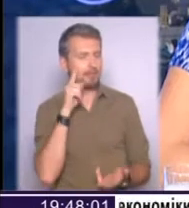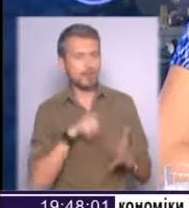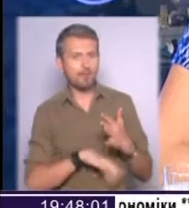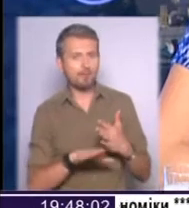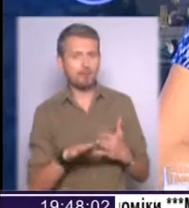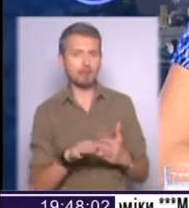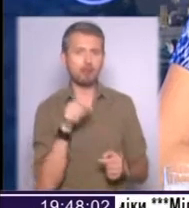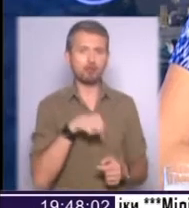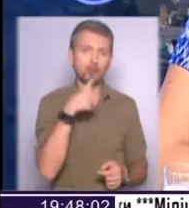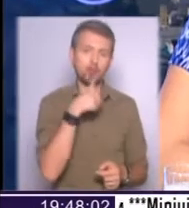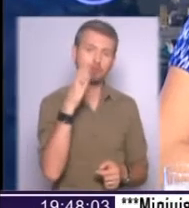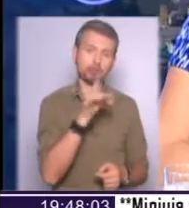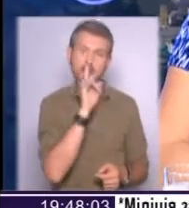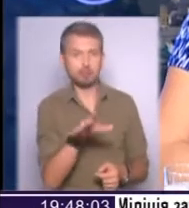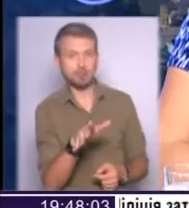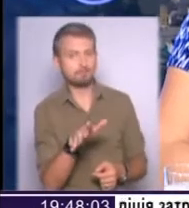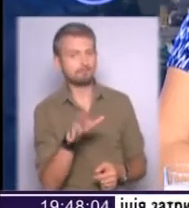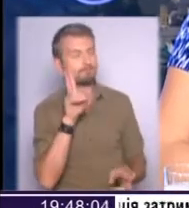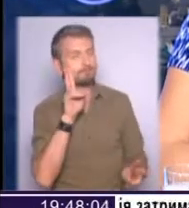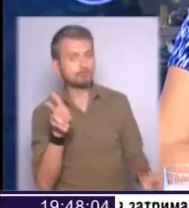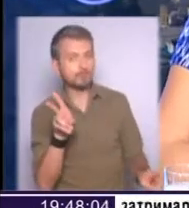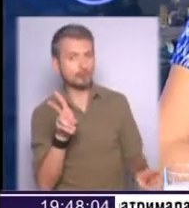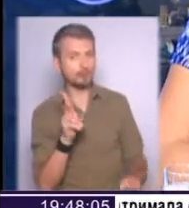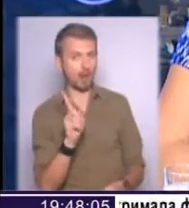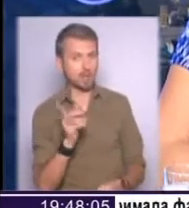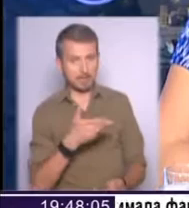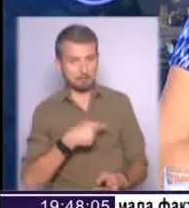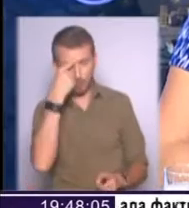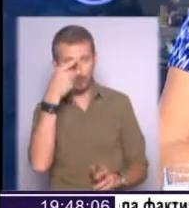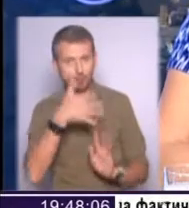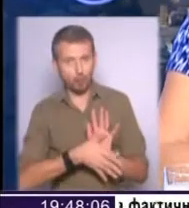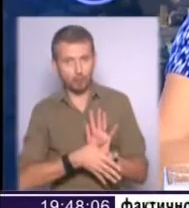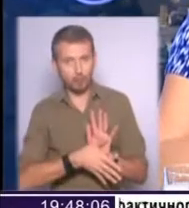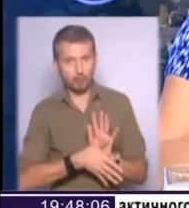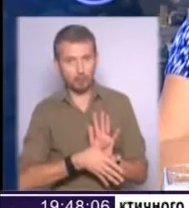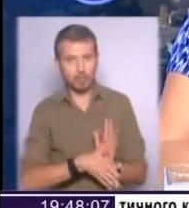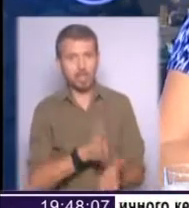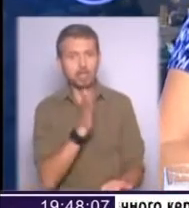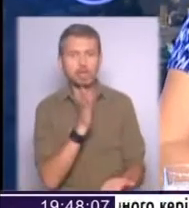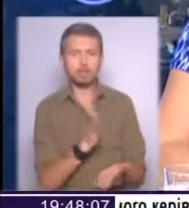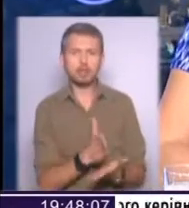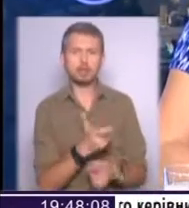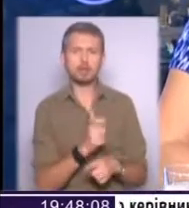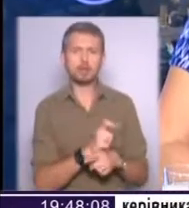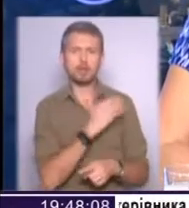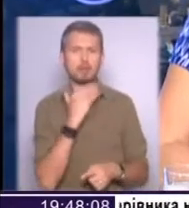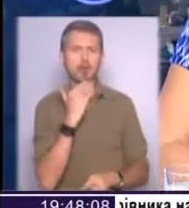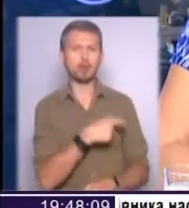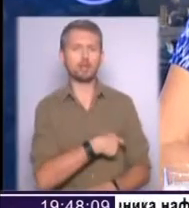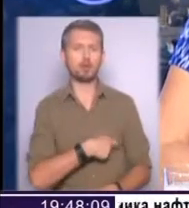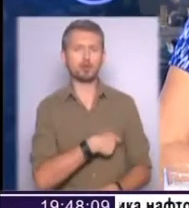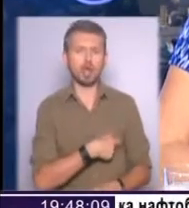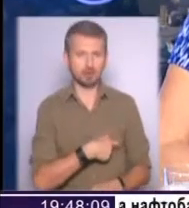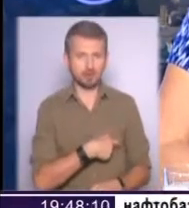цього року. Але ми це усвідомлюємо. Є велика частина депутатського